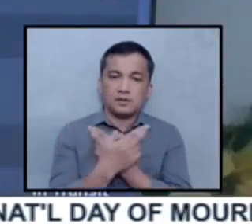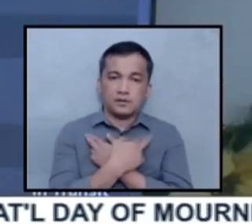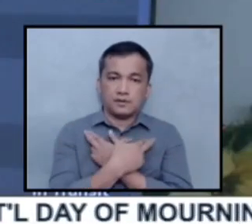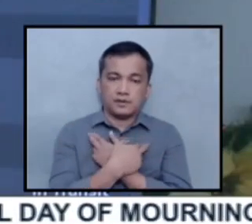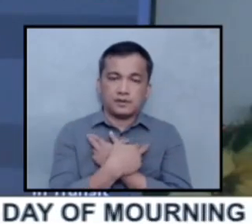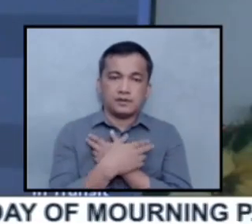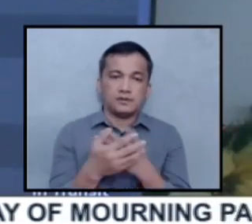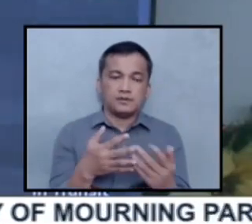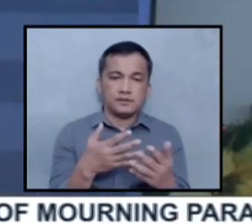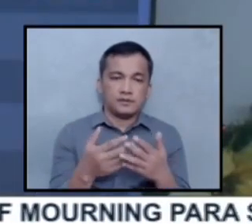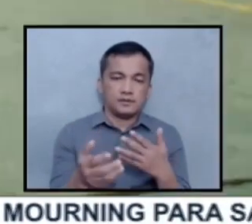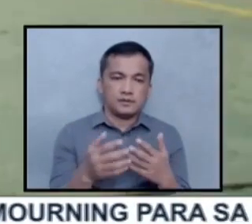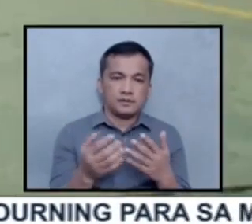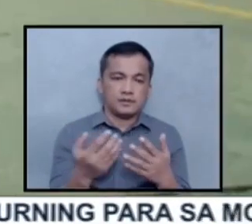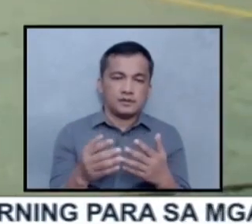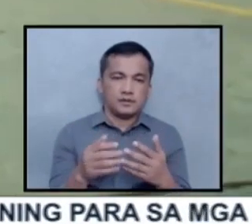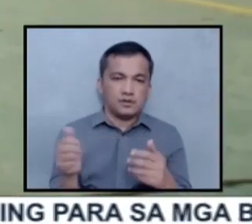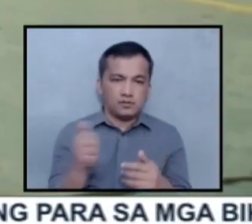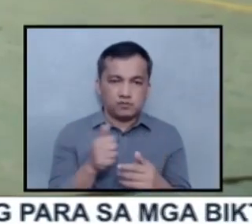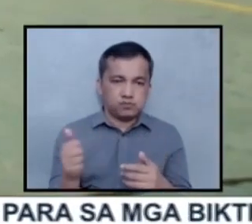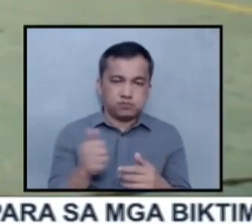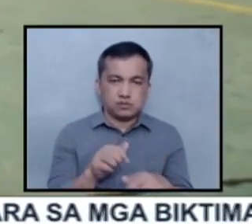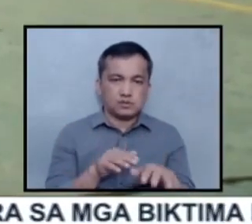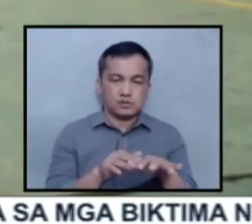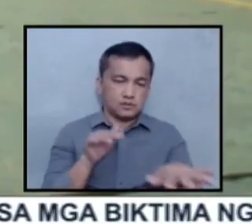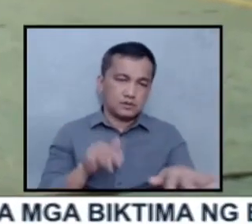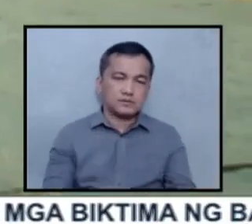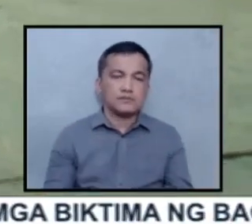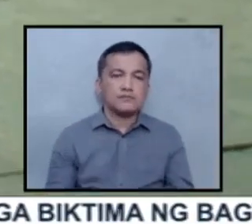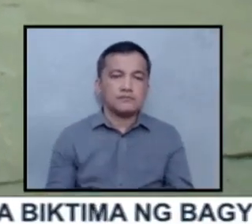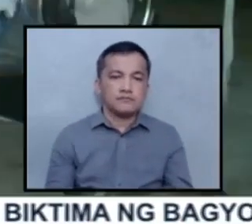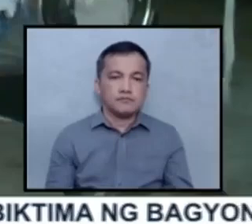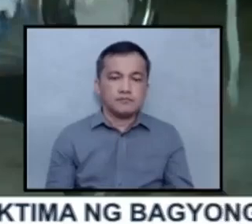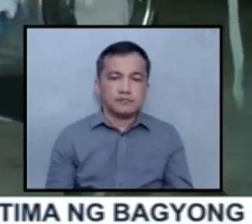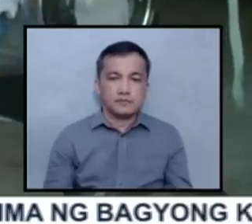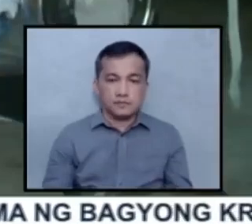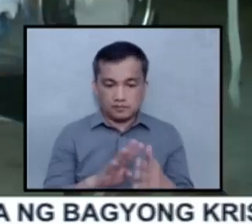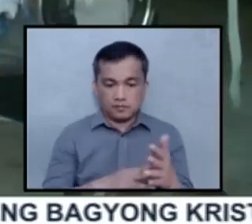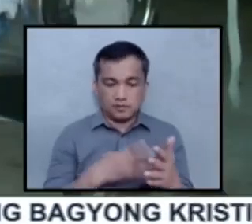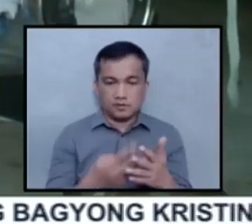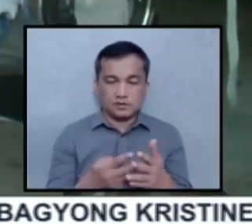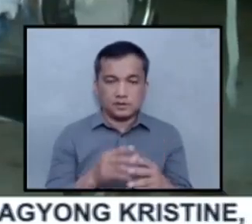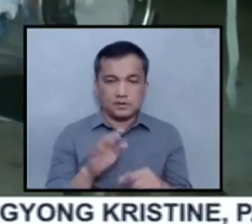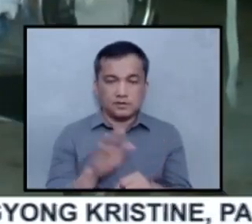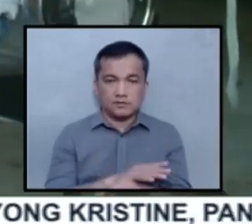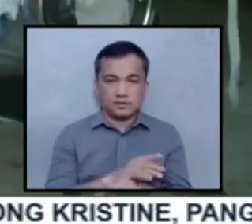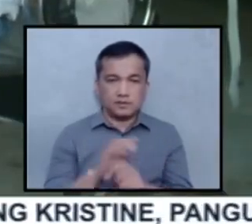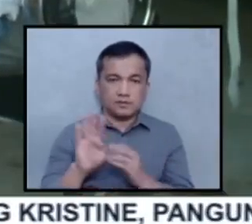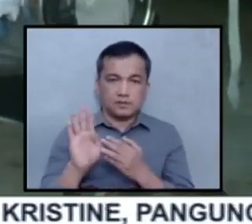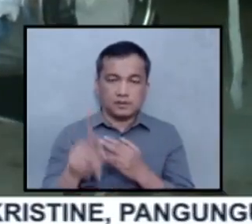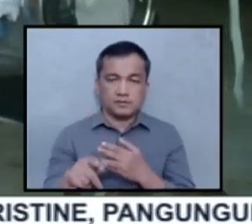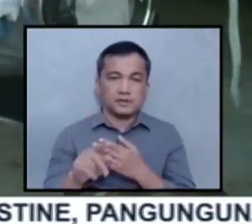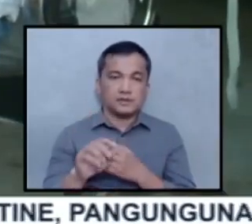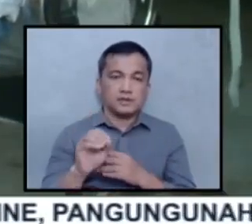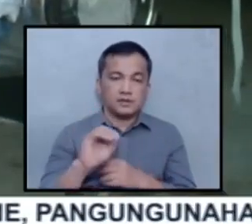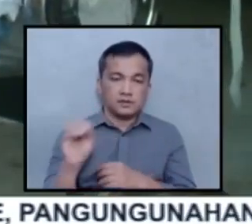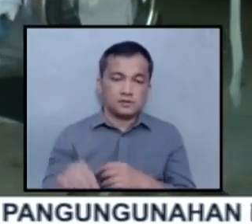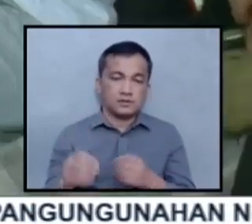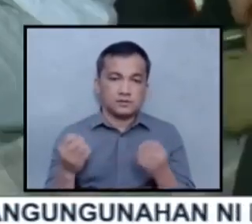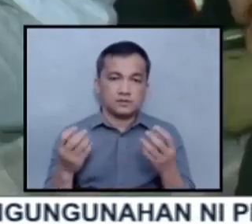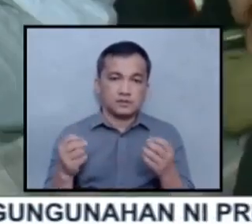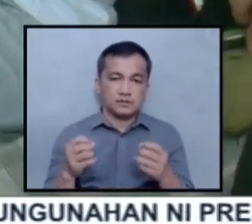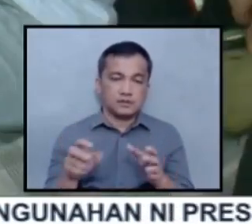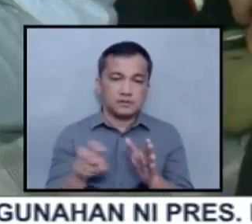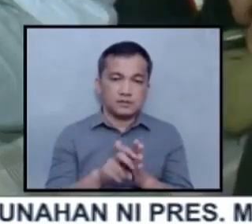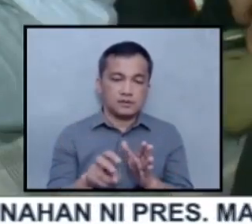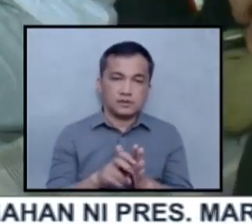walang humpay na biyahe at traffic. Fully booked na ang mga babalik galing Olongapo ngayong araw. Sa kabila ng dami ng mga pasahero,